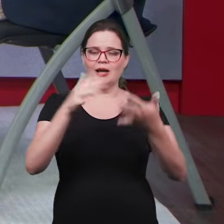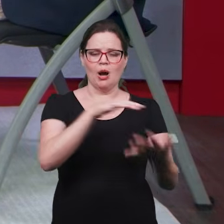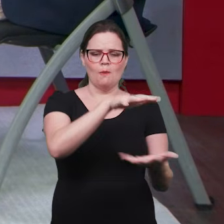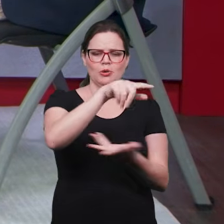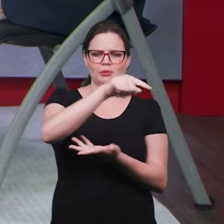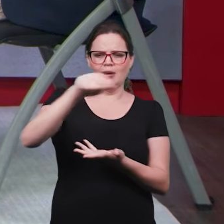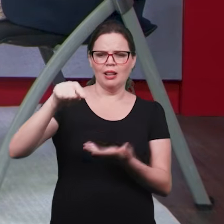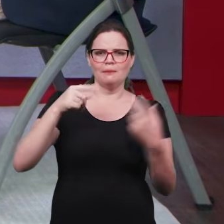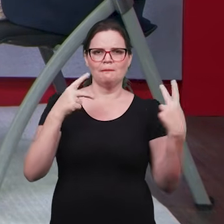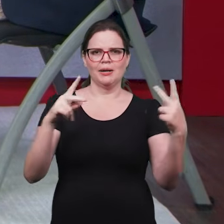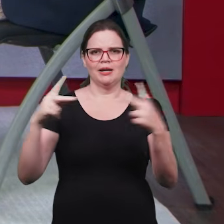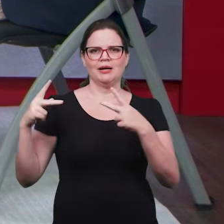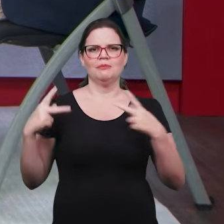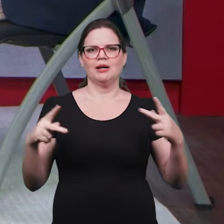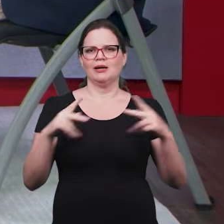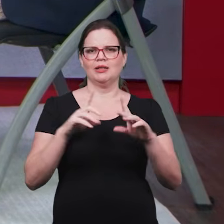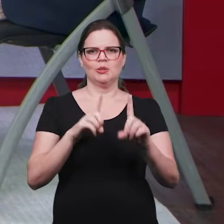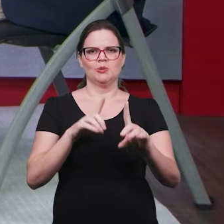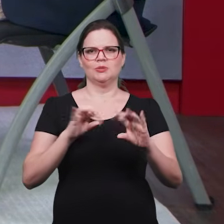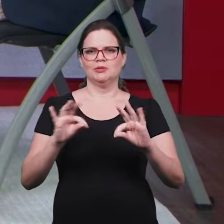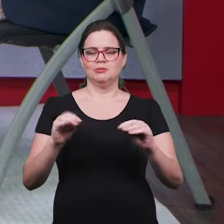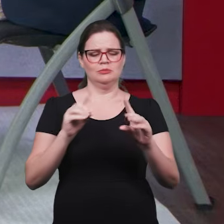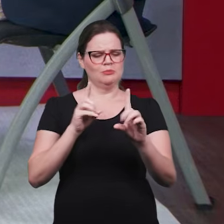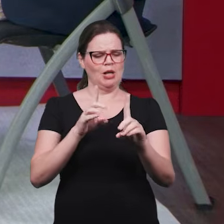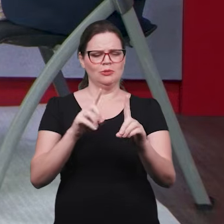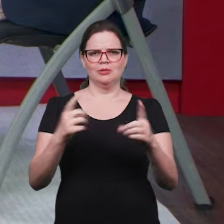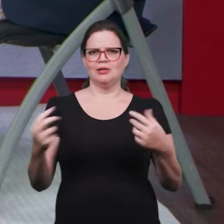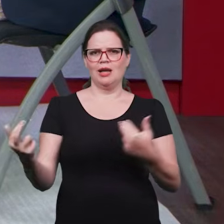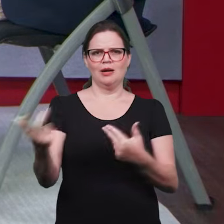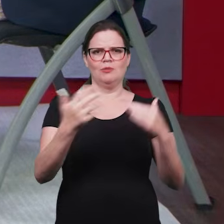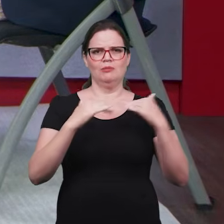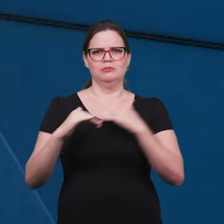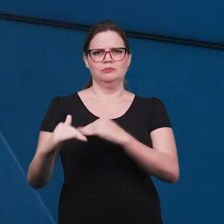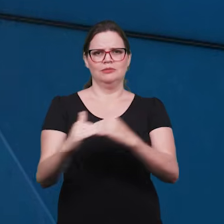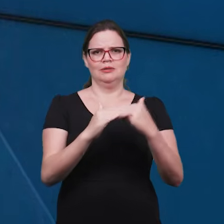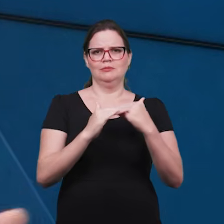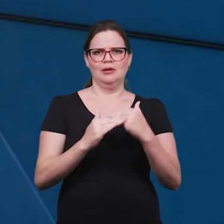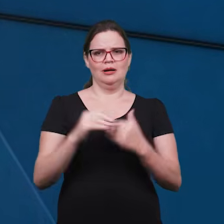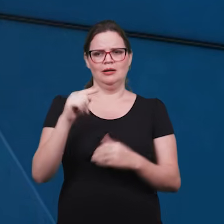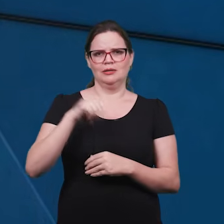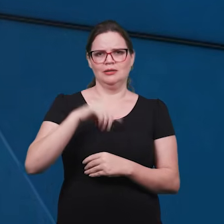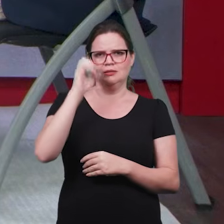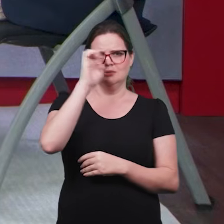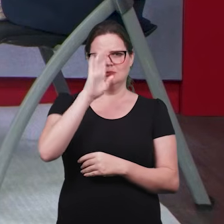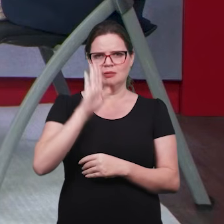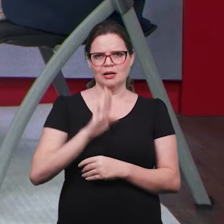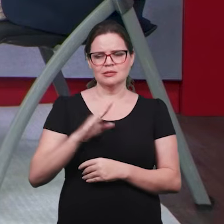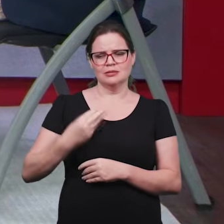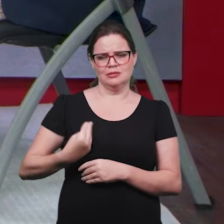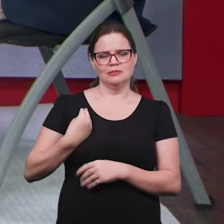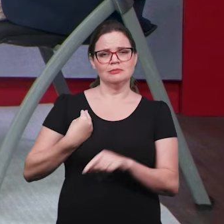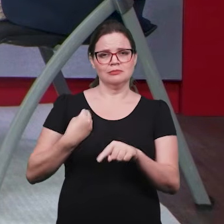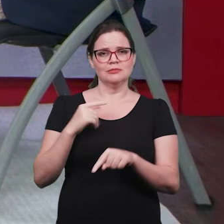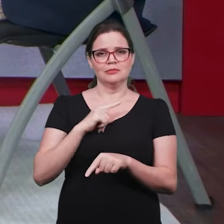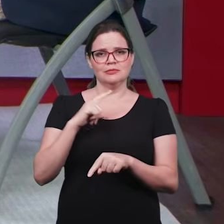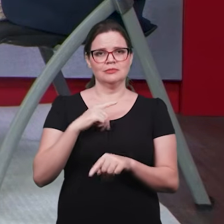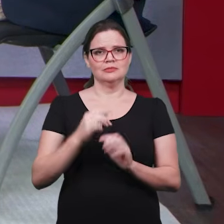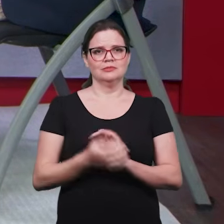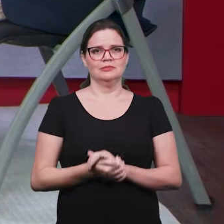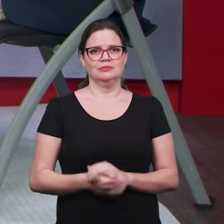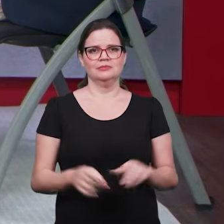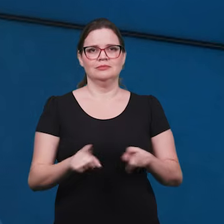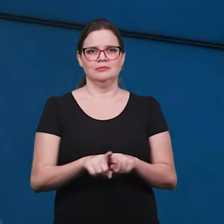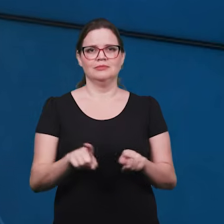vai, ide a todo mundo e pregai o Evangelho, e o Evangelho é o mesmo. Это пришел в Бразилии, Esse Evangelho chegou aqui